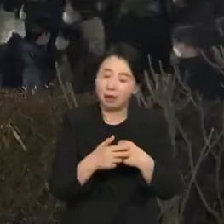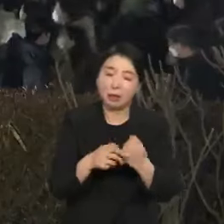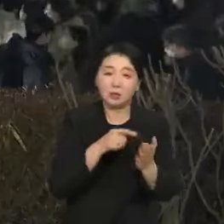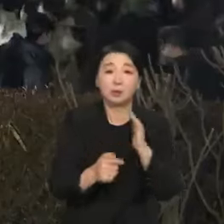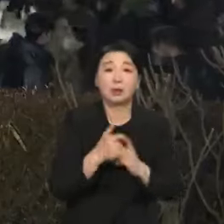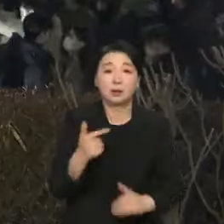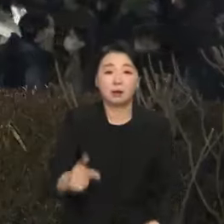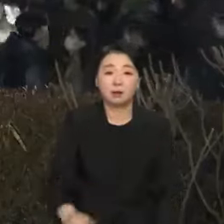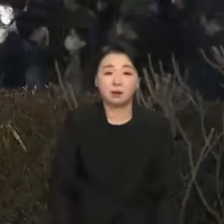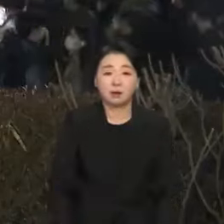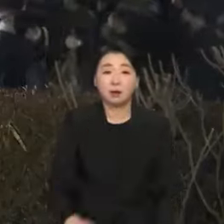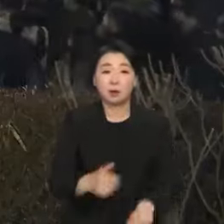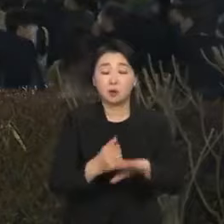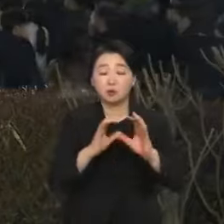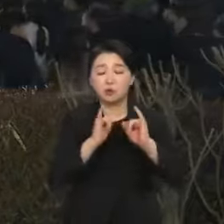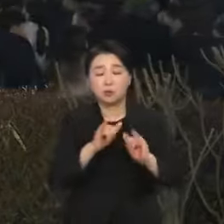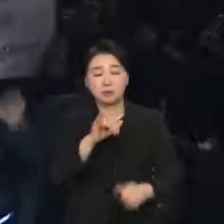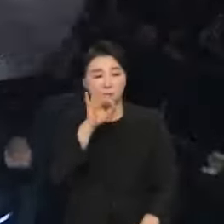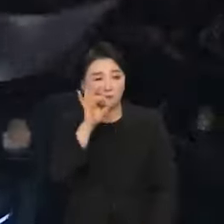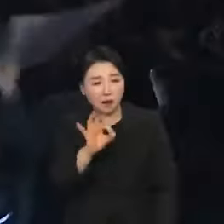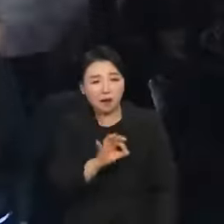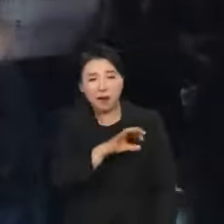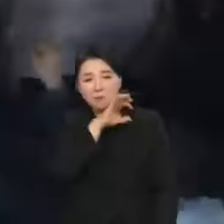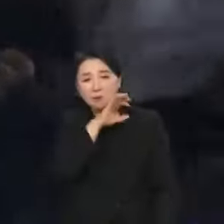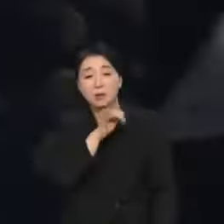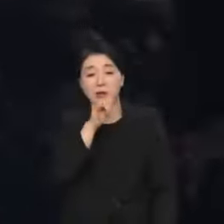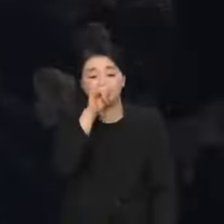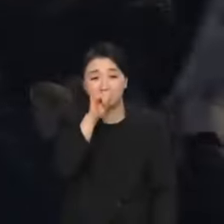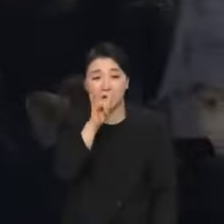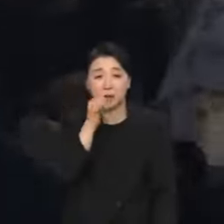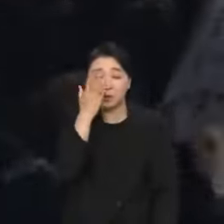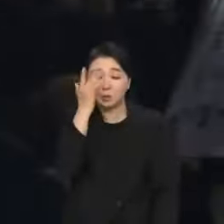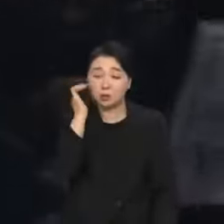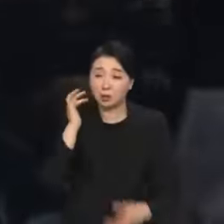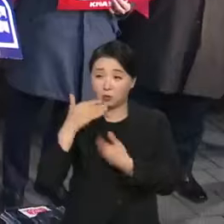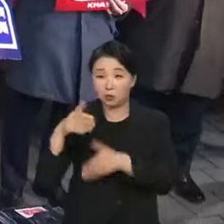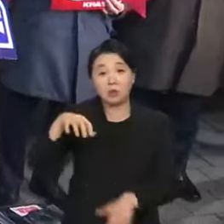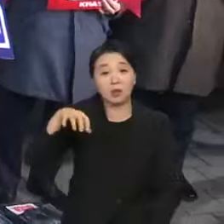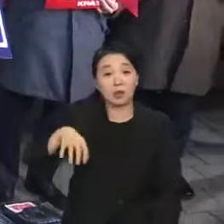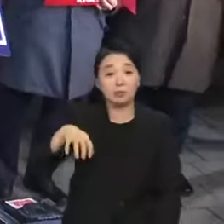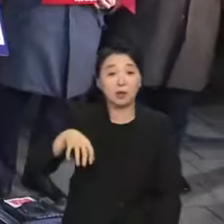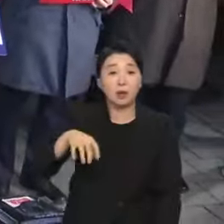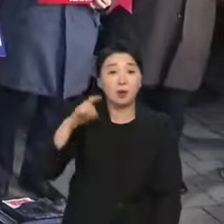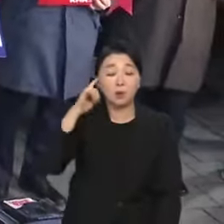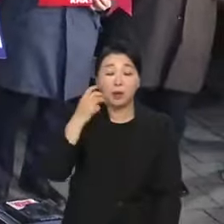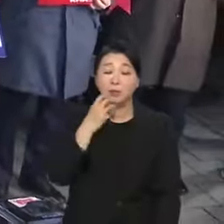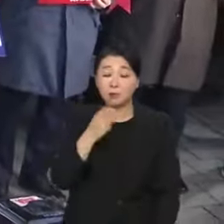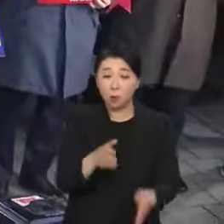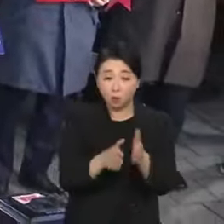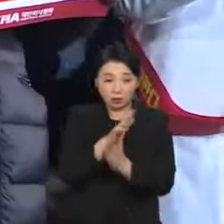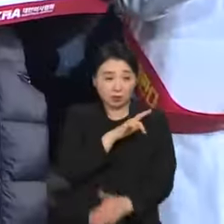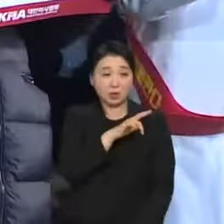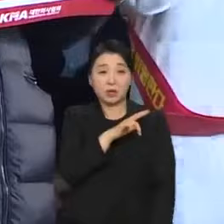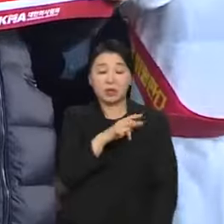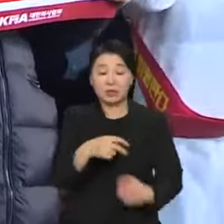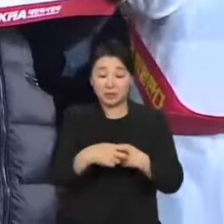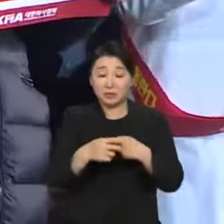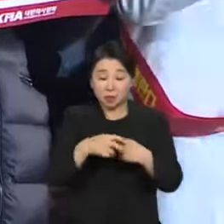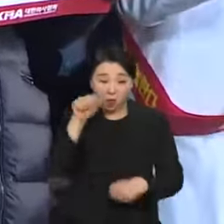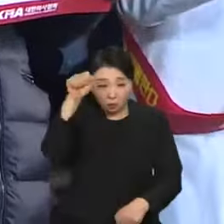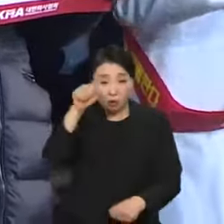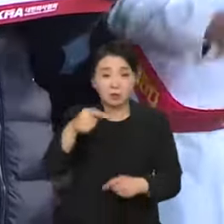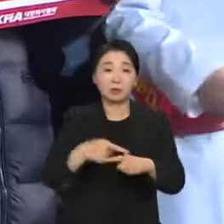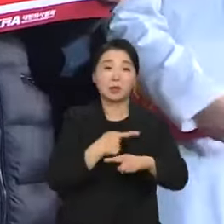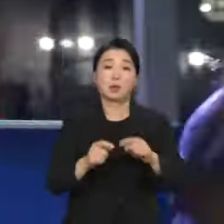대한 여론도 따갑습니다. 최근 서울 용산 대통령실 앞에서 진행된 서울시 의사회 걸귀대회에서